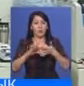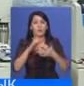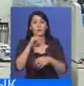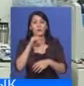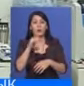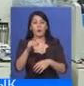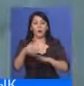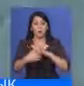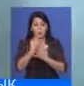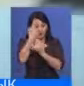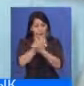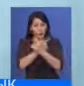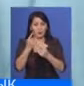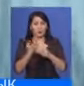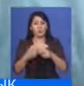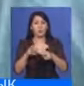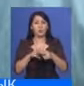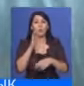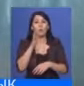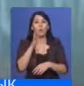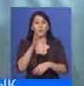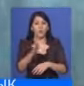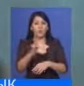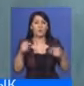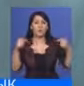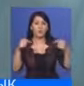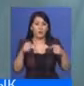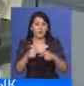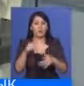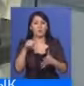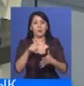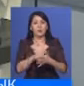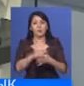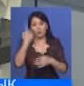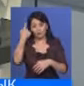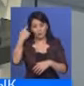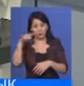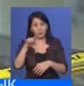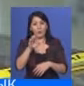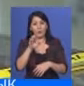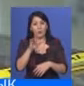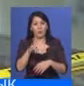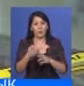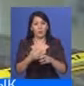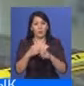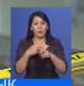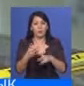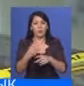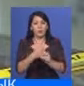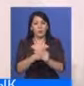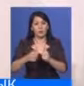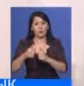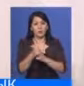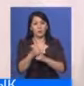енгізуді, цифрландыруды, ғылыми жаңалықтарды, сондай-ақ болашақты болжайтын деректерді ескере отырып, биоқауіпсіздікті